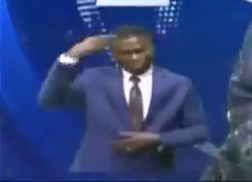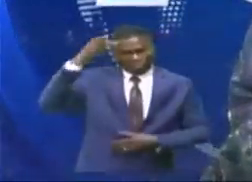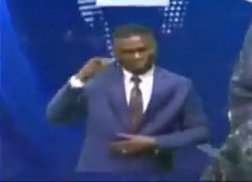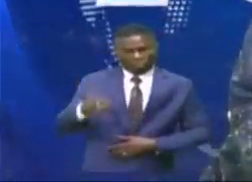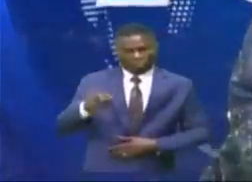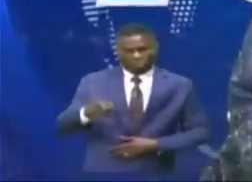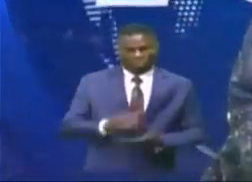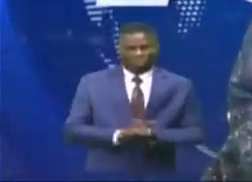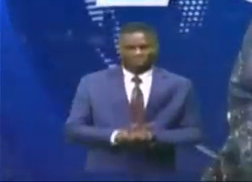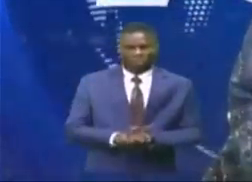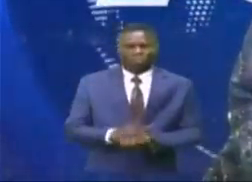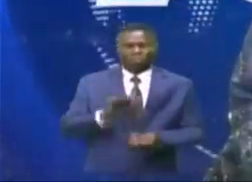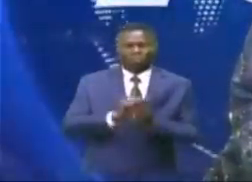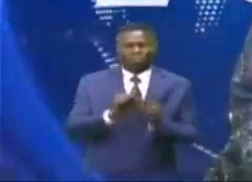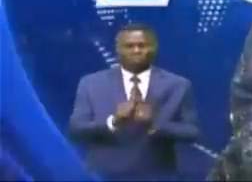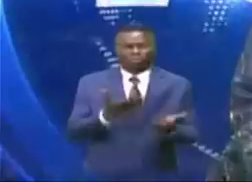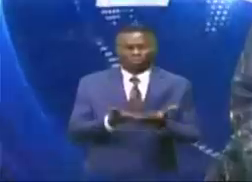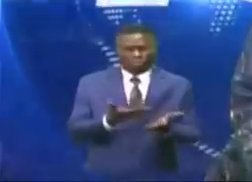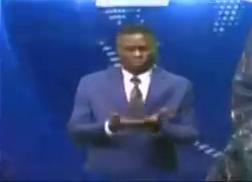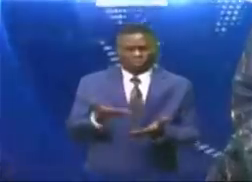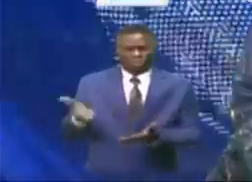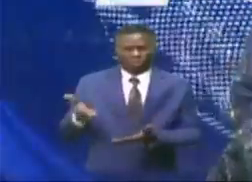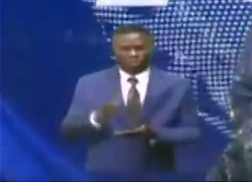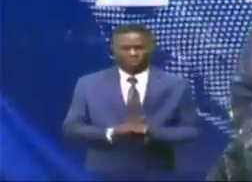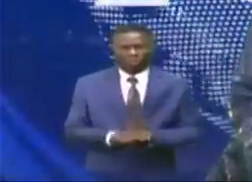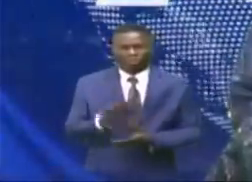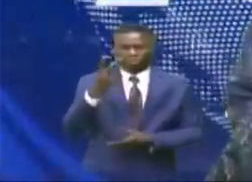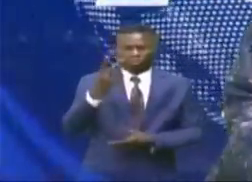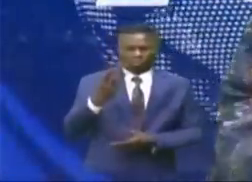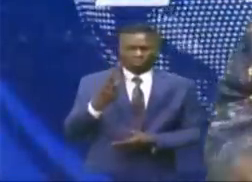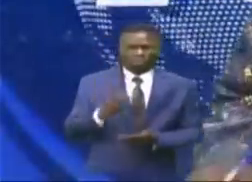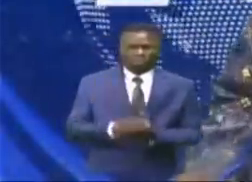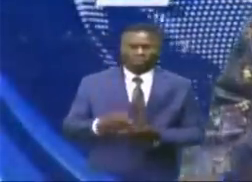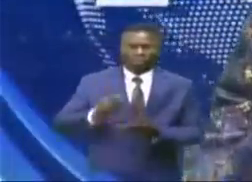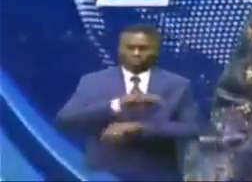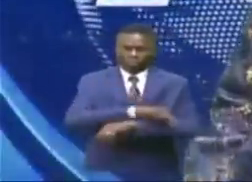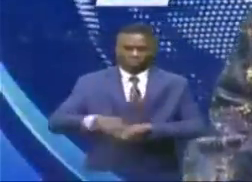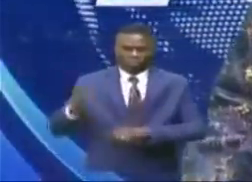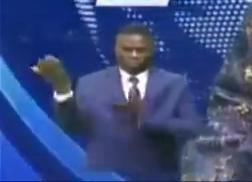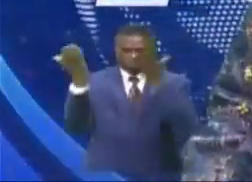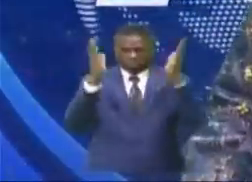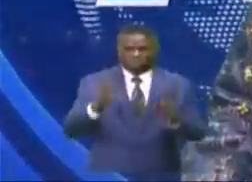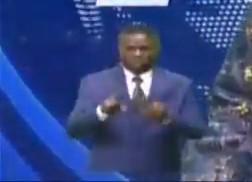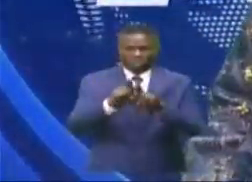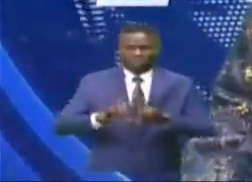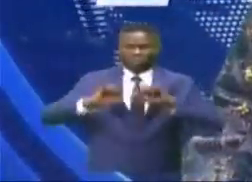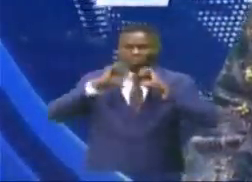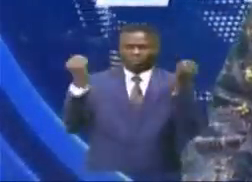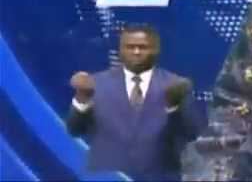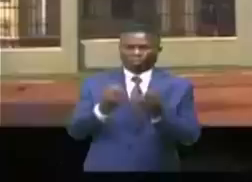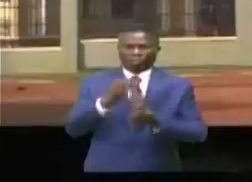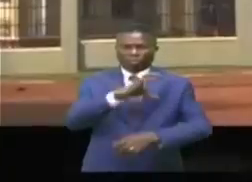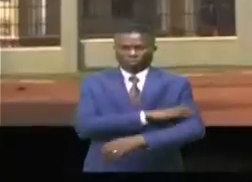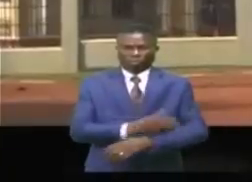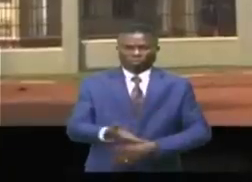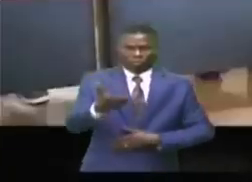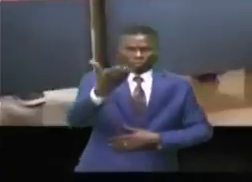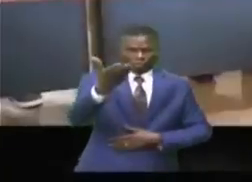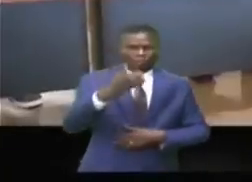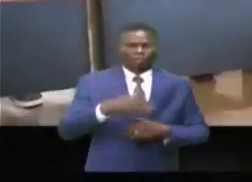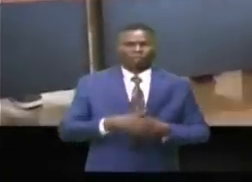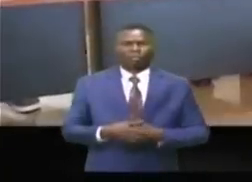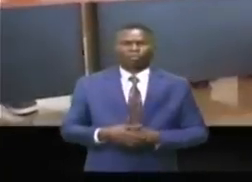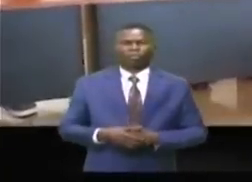et verse les quotes-parts aux deux chambres de commerce et à la société civile. Nathalie Kabeya.